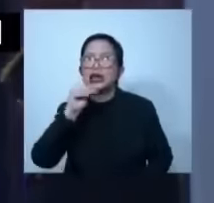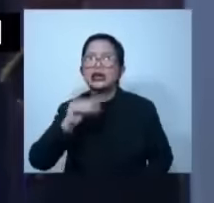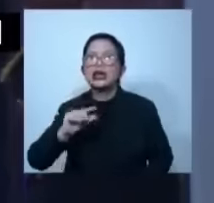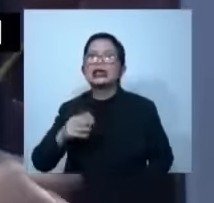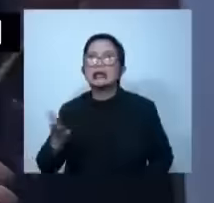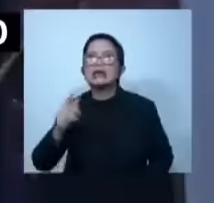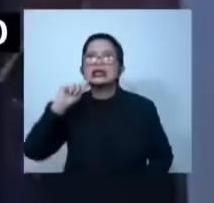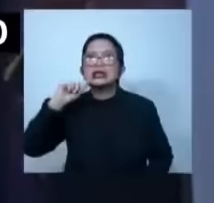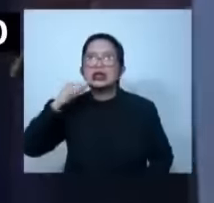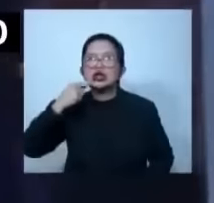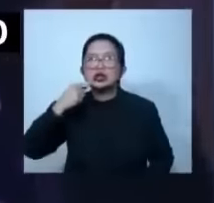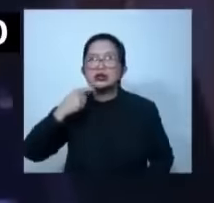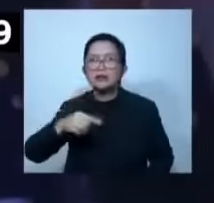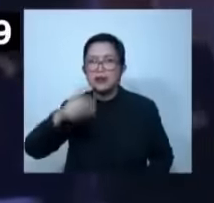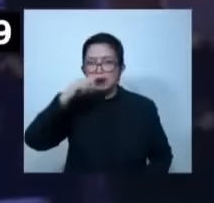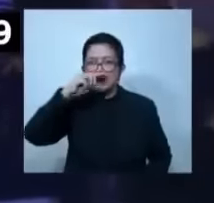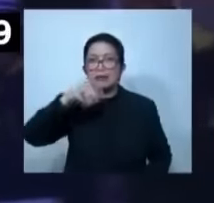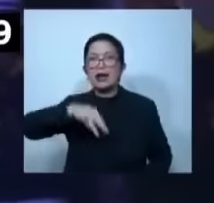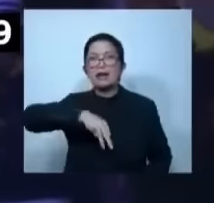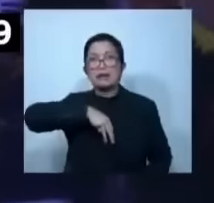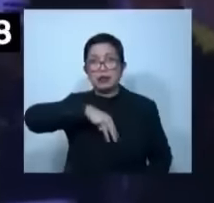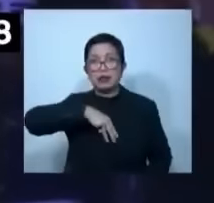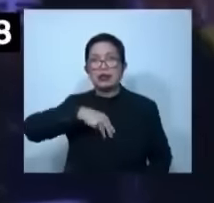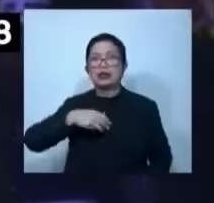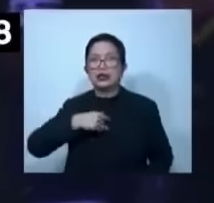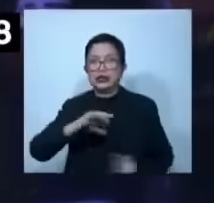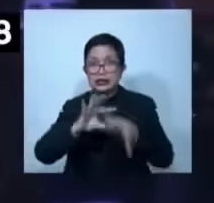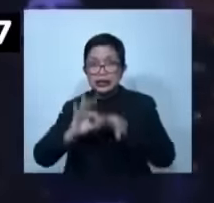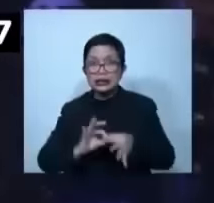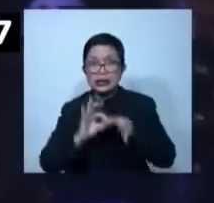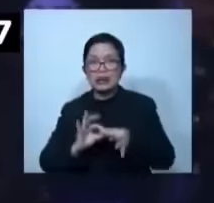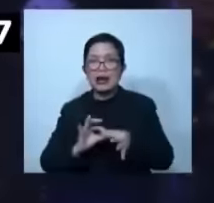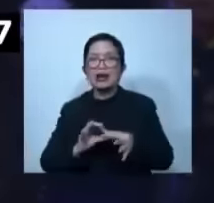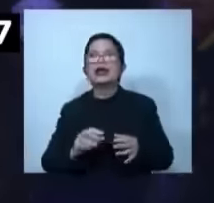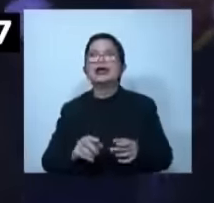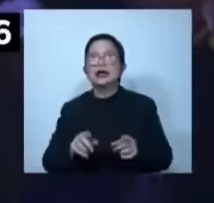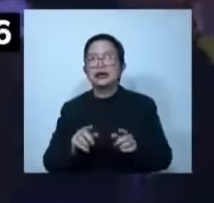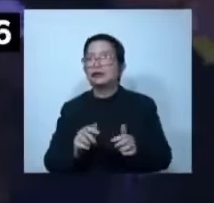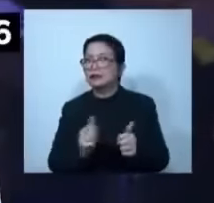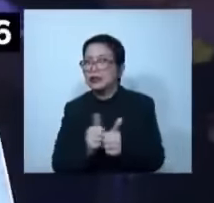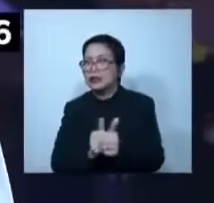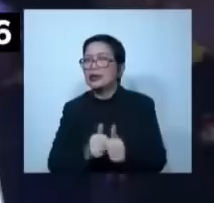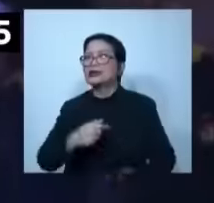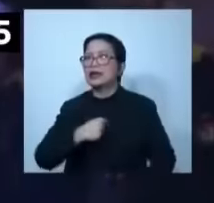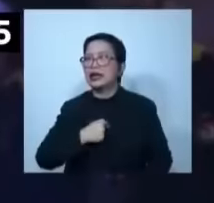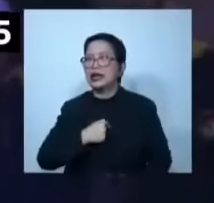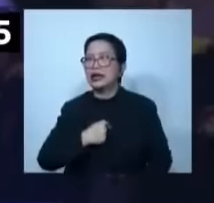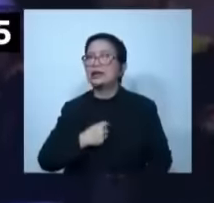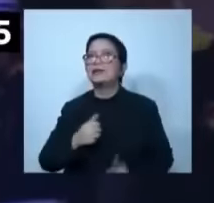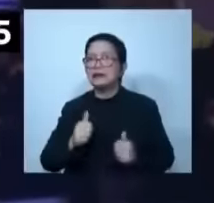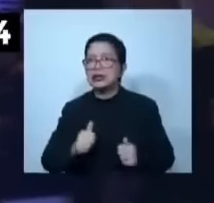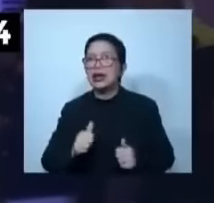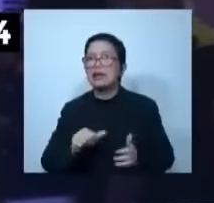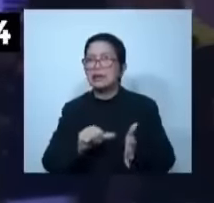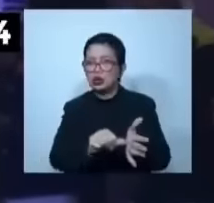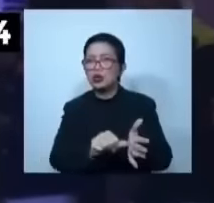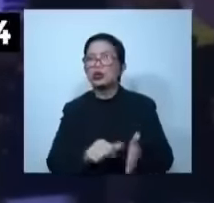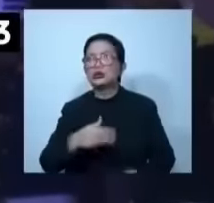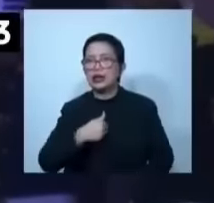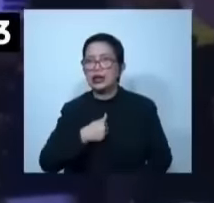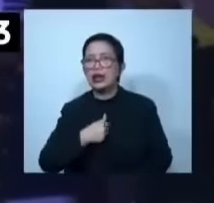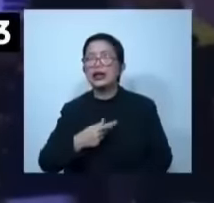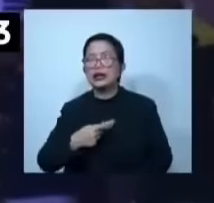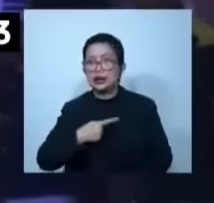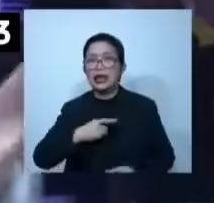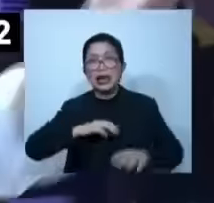keseriusan. Pak Mahfud adalah mitra saya yang selama ini sebagai Menko mengeksekusi itu dengan baik. Kita akan